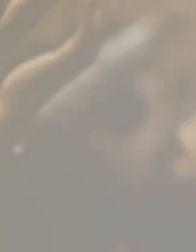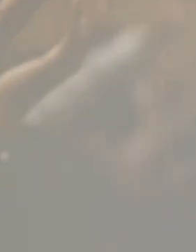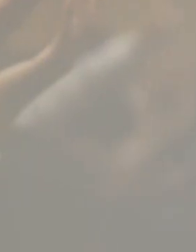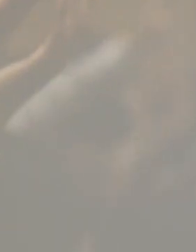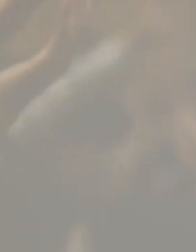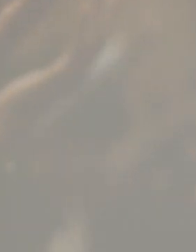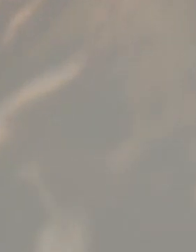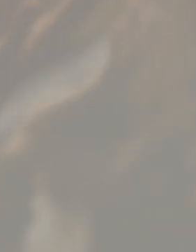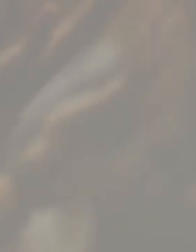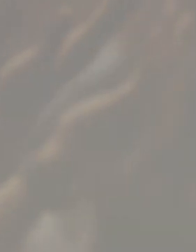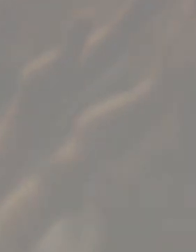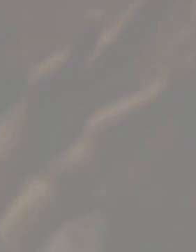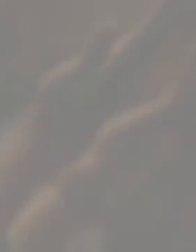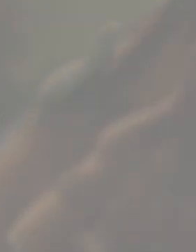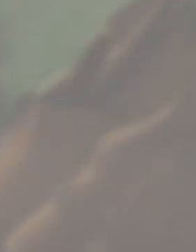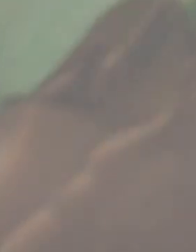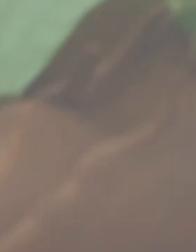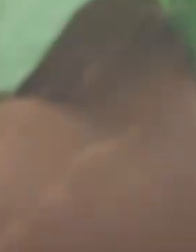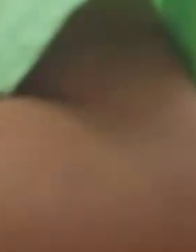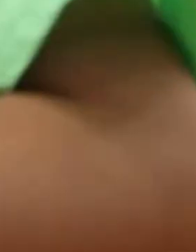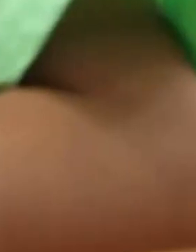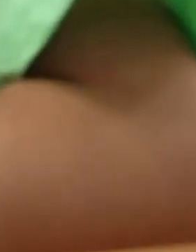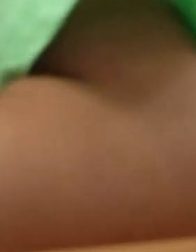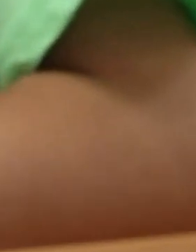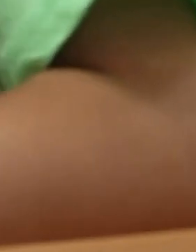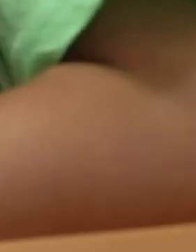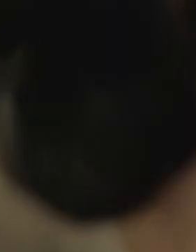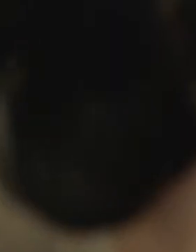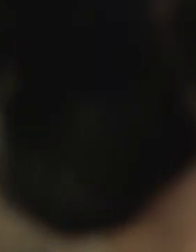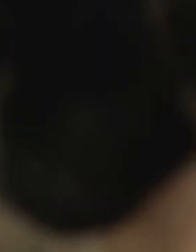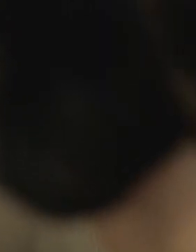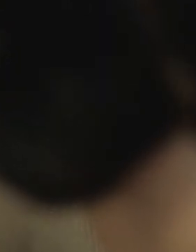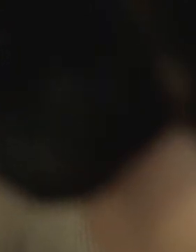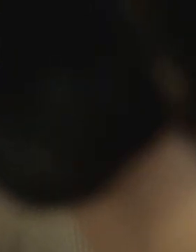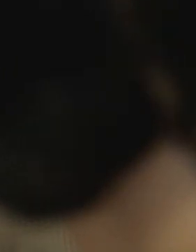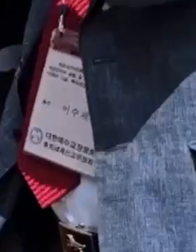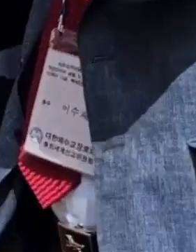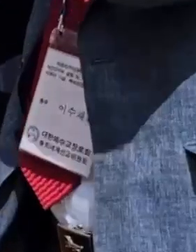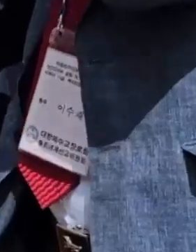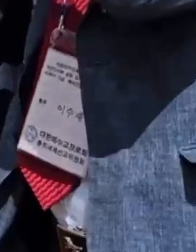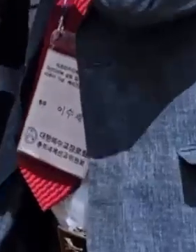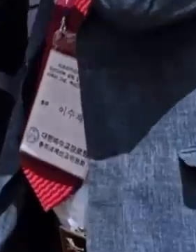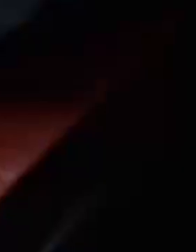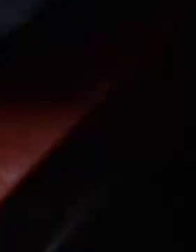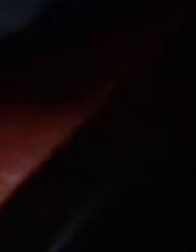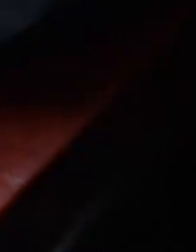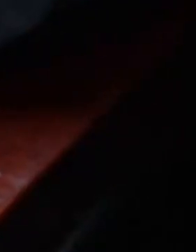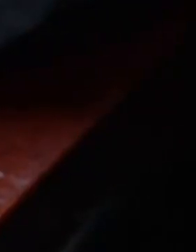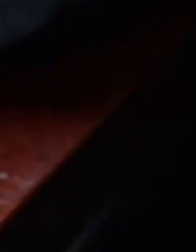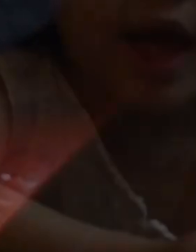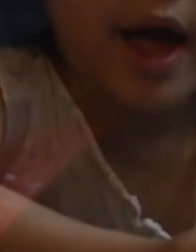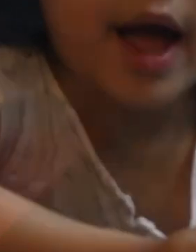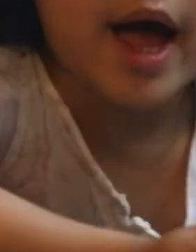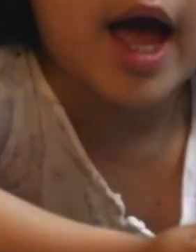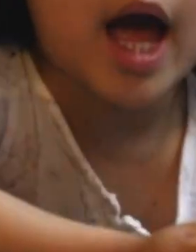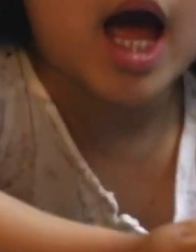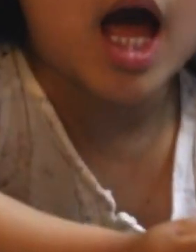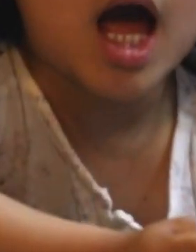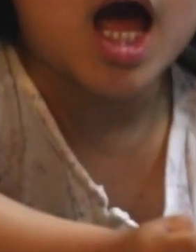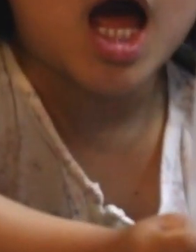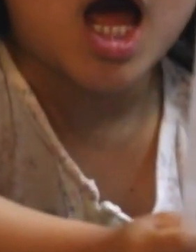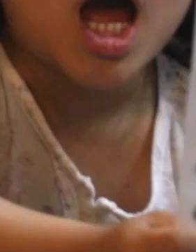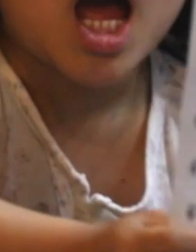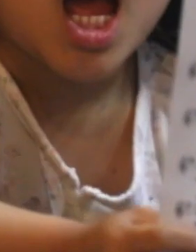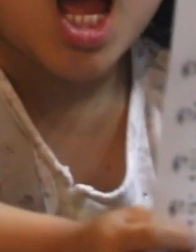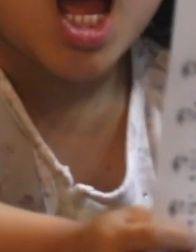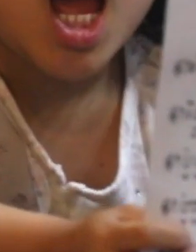일어서야 합니다. 한국교회가 복음의 능력을 회복할 때 나라와 민족을 살리고 다음 세대가